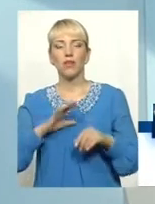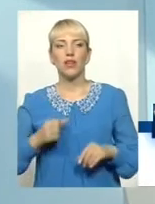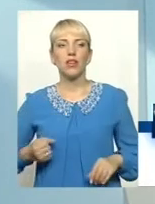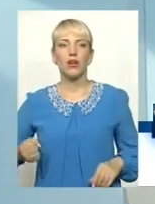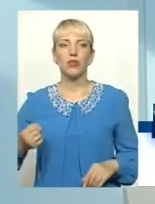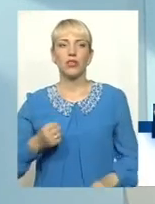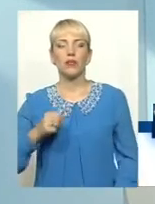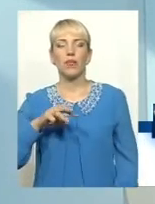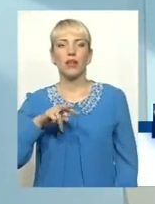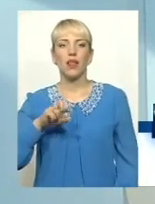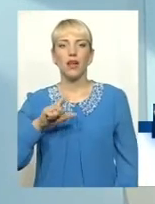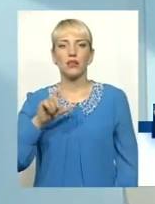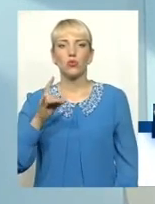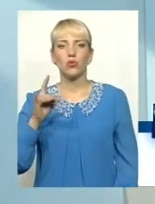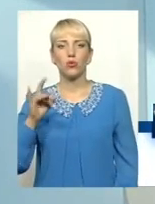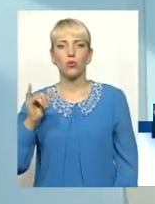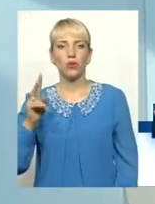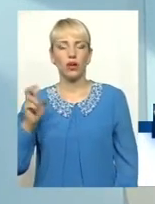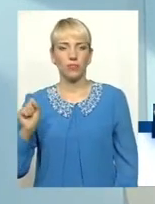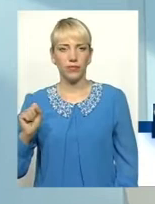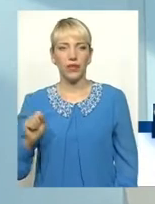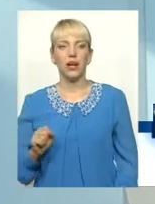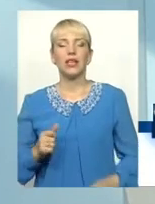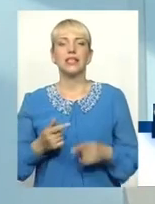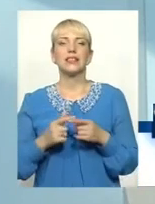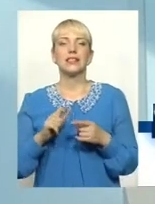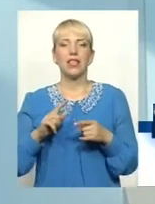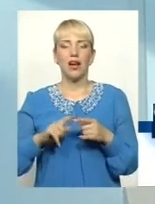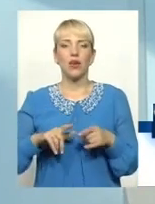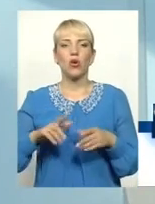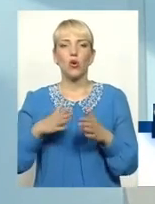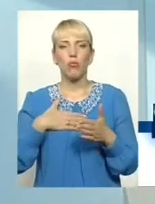підприємця Мазурука. В дійсності так є. Дана громадська